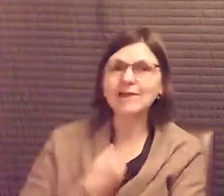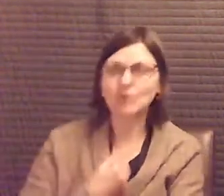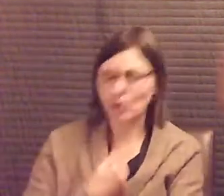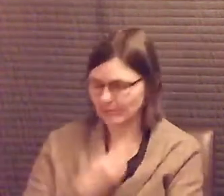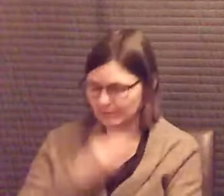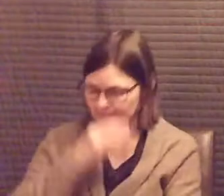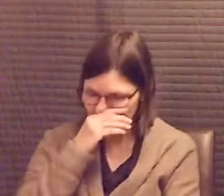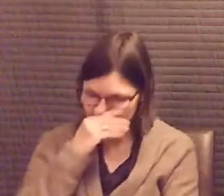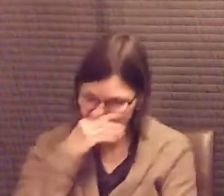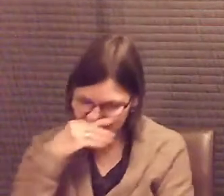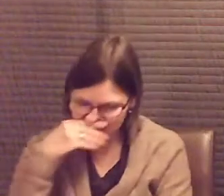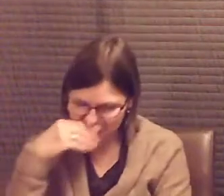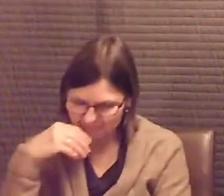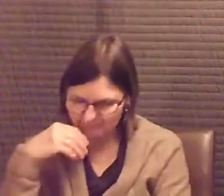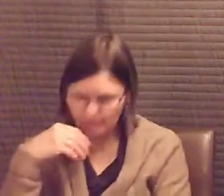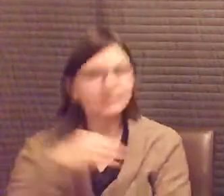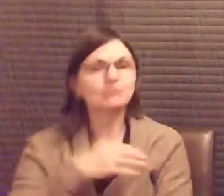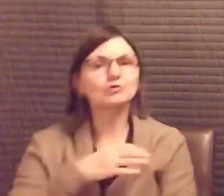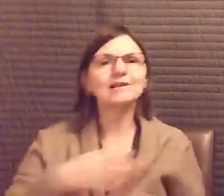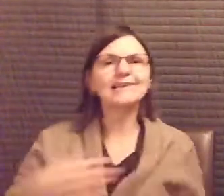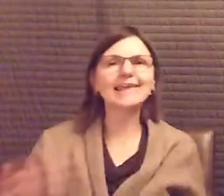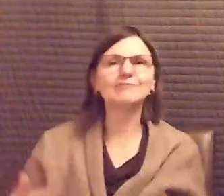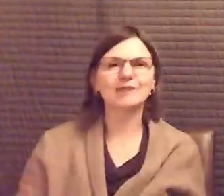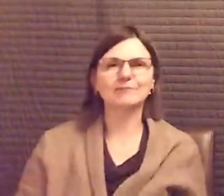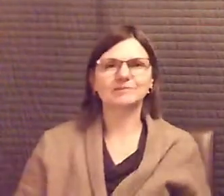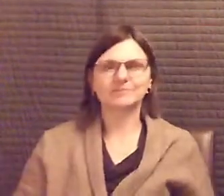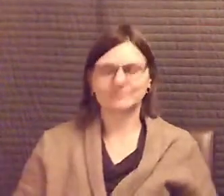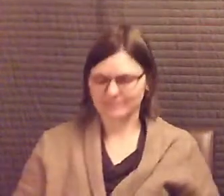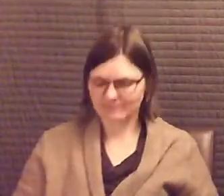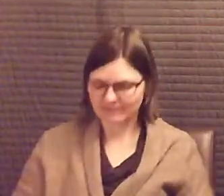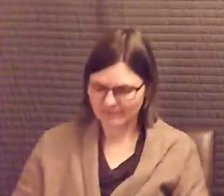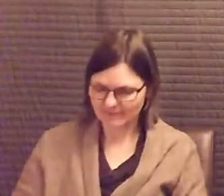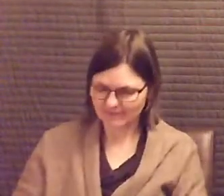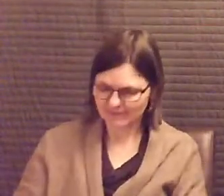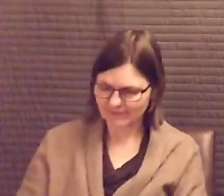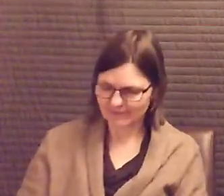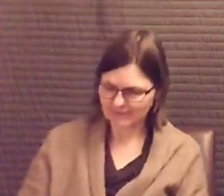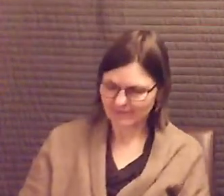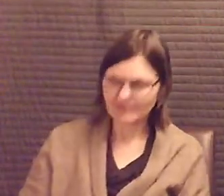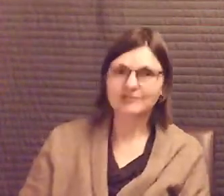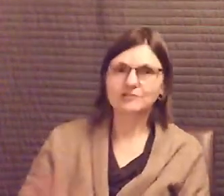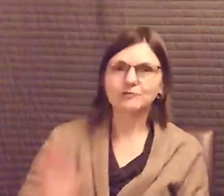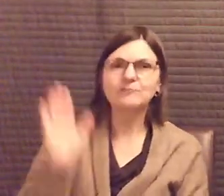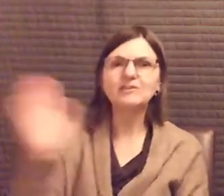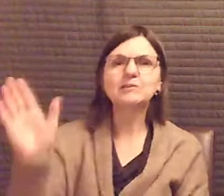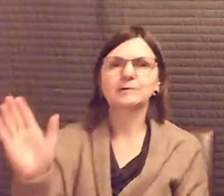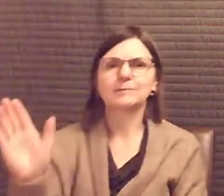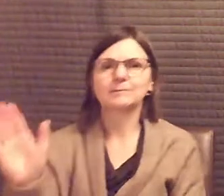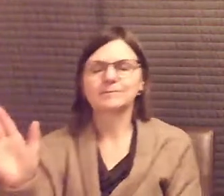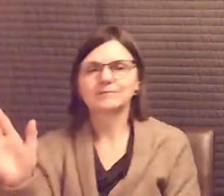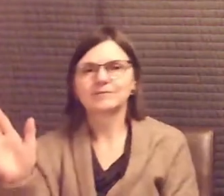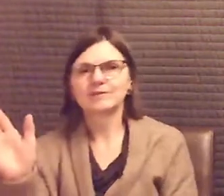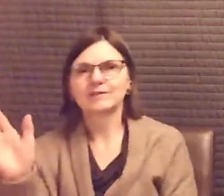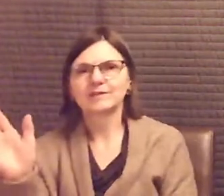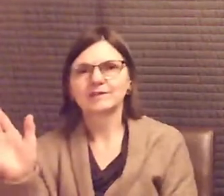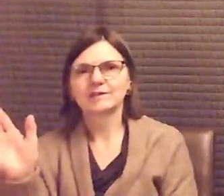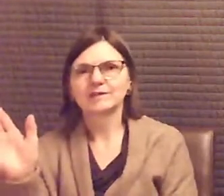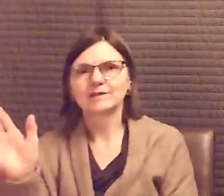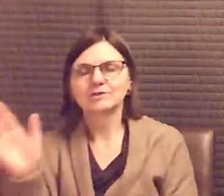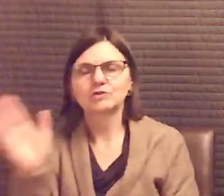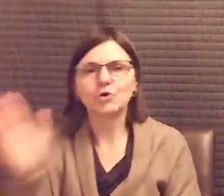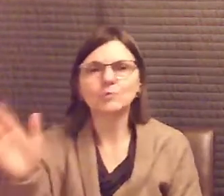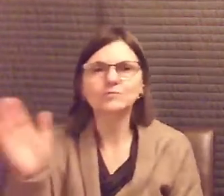mijn colette you may haar lijf dat uw leven he nee we reacting ze verwierpen de coming